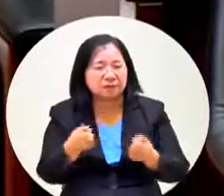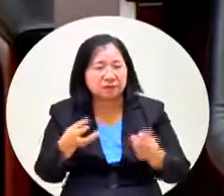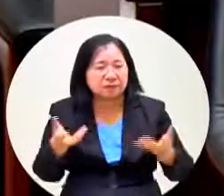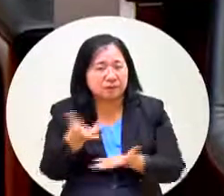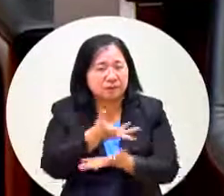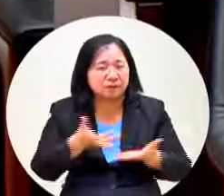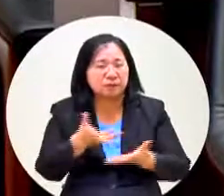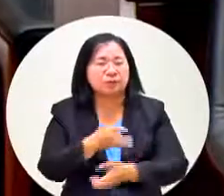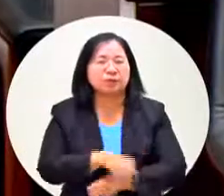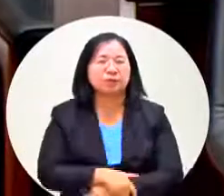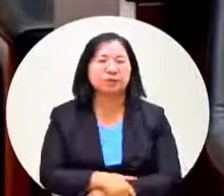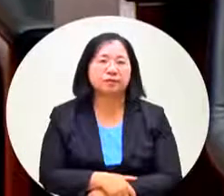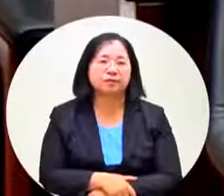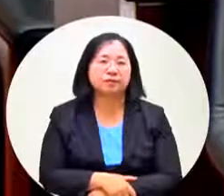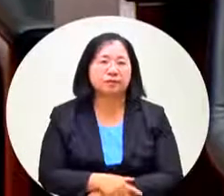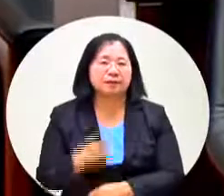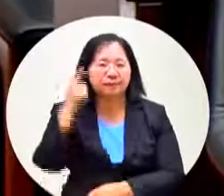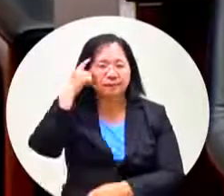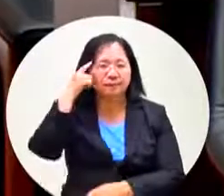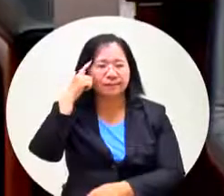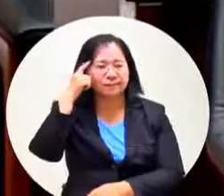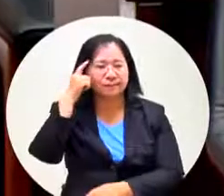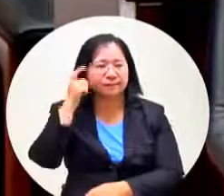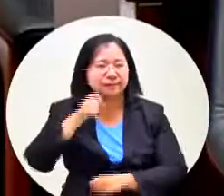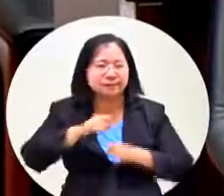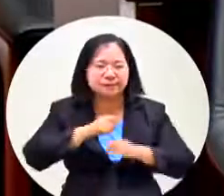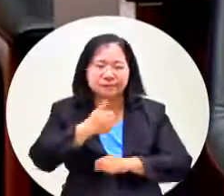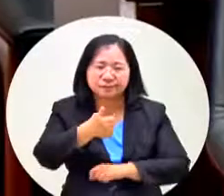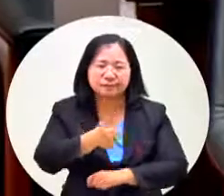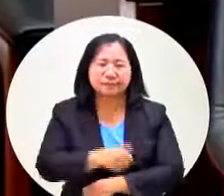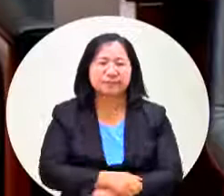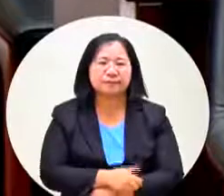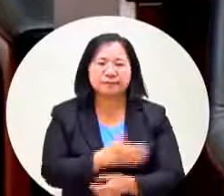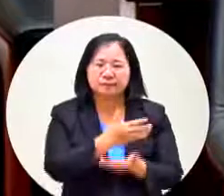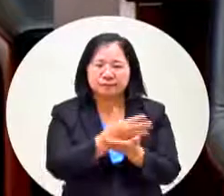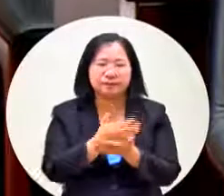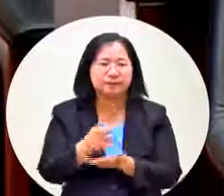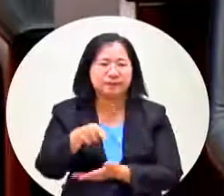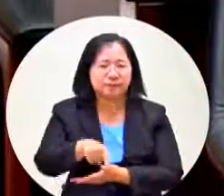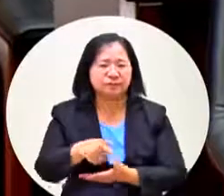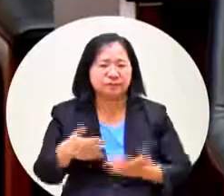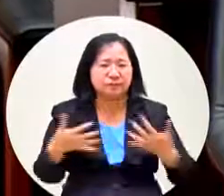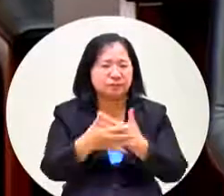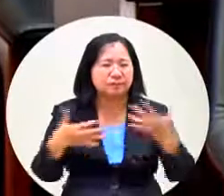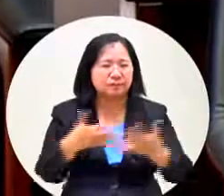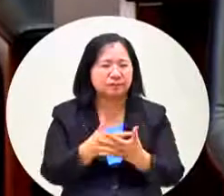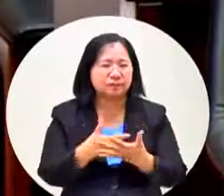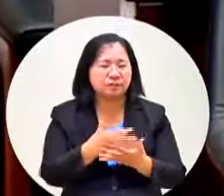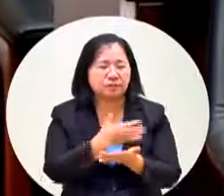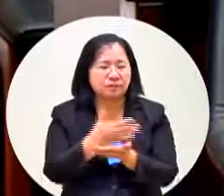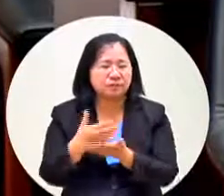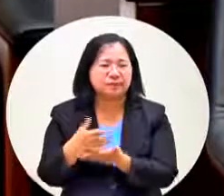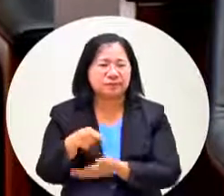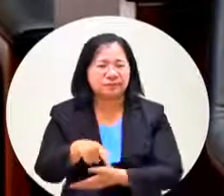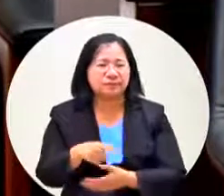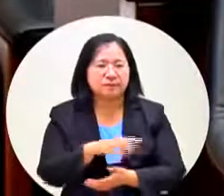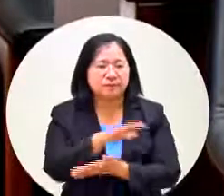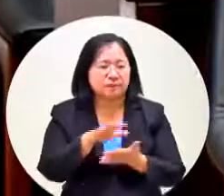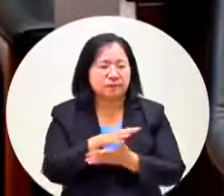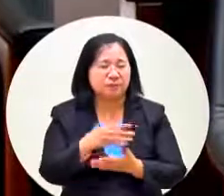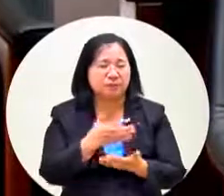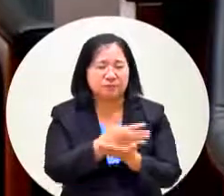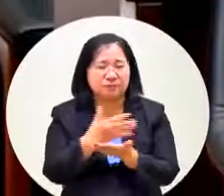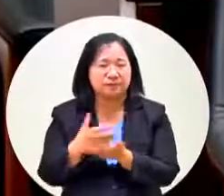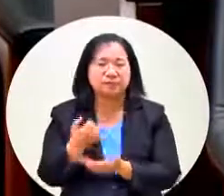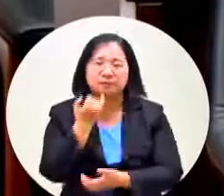口，吼、哦，长远是不是还要增加交流道来，还是讲有其他任何的